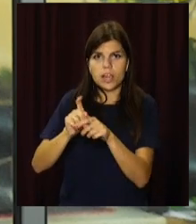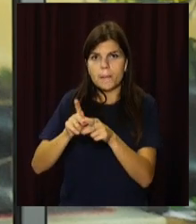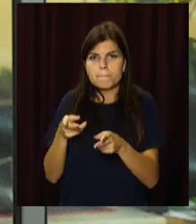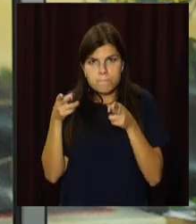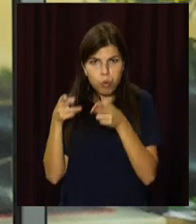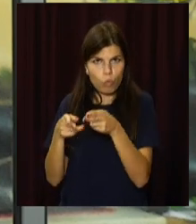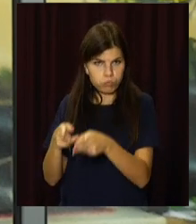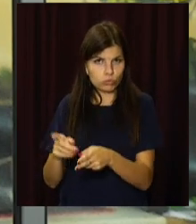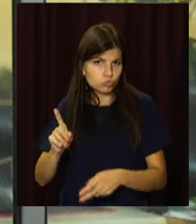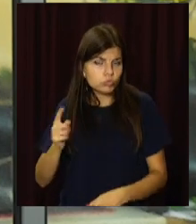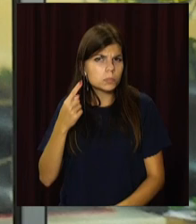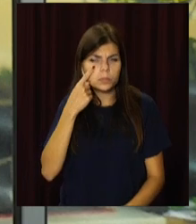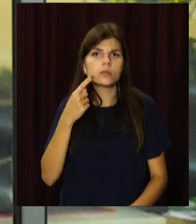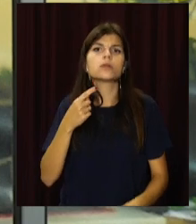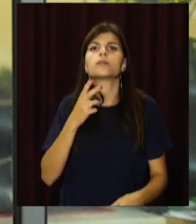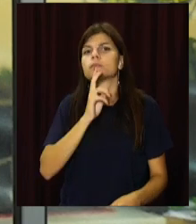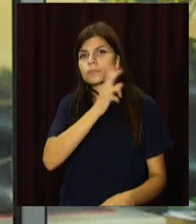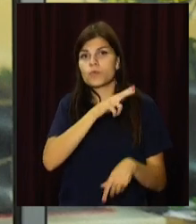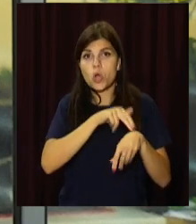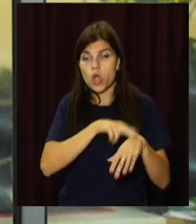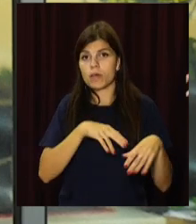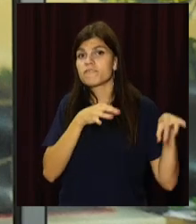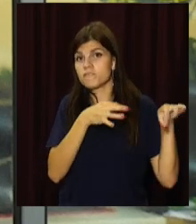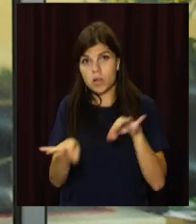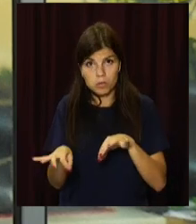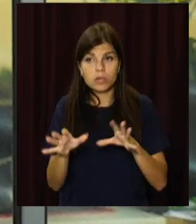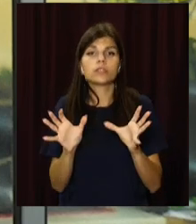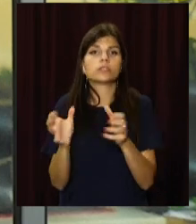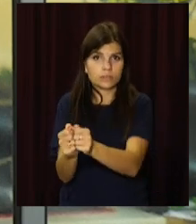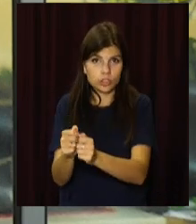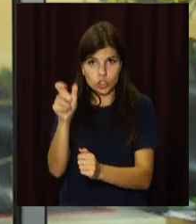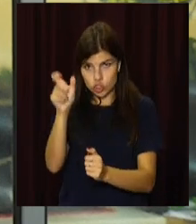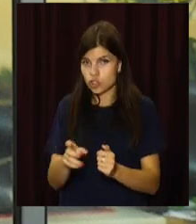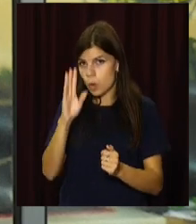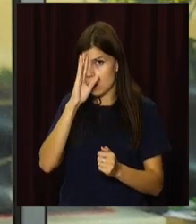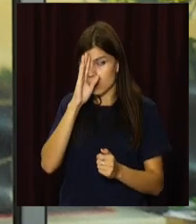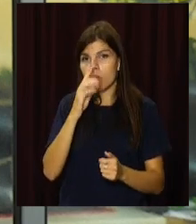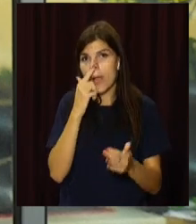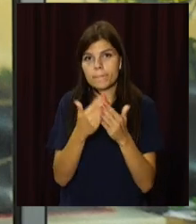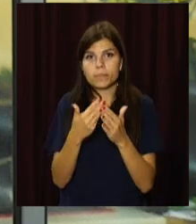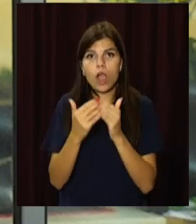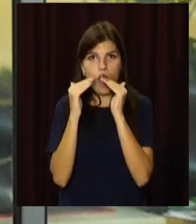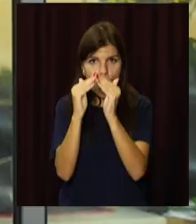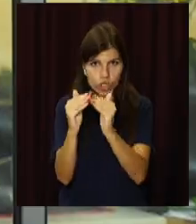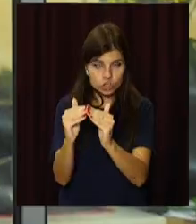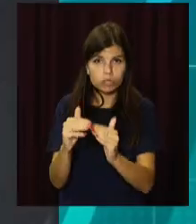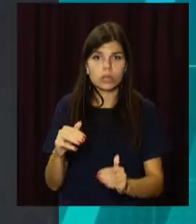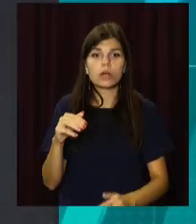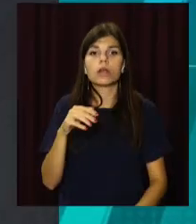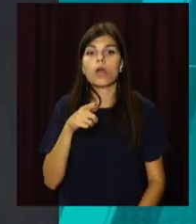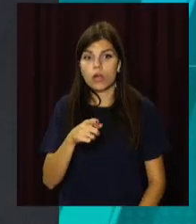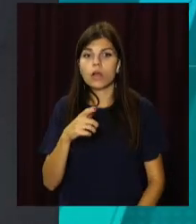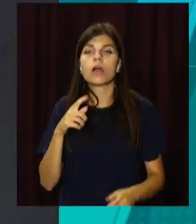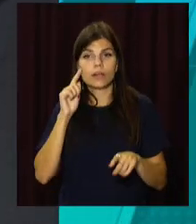них речі. Поліціянти, які прибули на виклик, затримали підозрілого чоловіка поблизу гаражів. При обшуці в нього